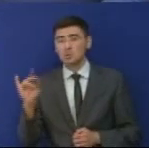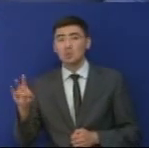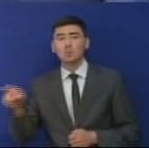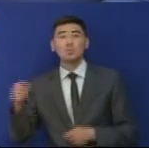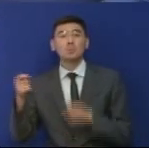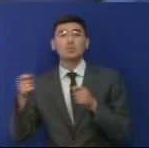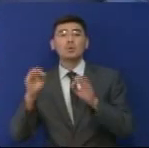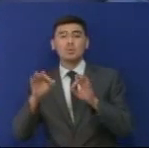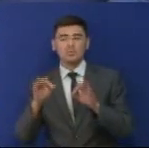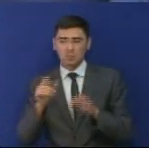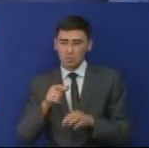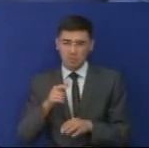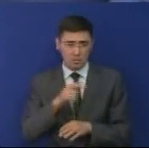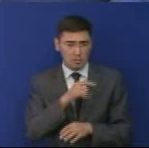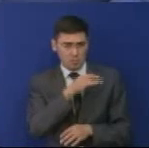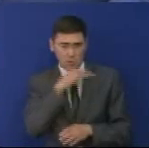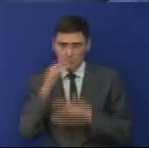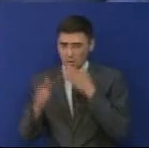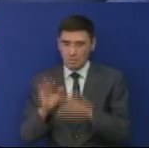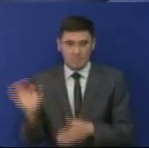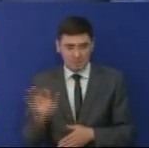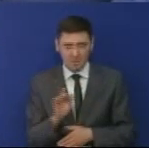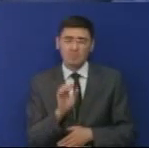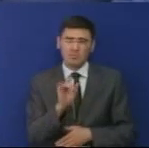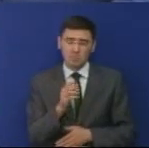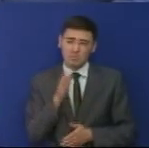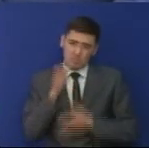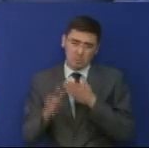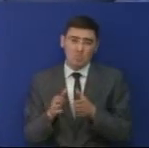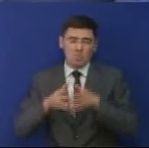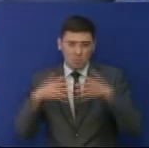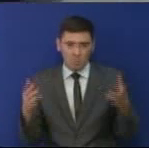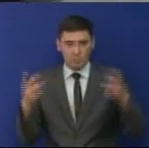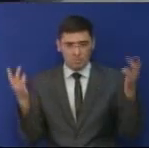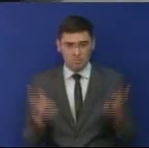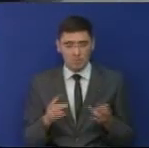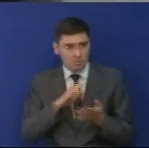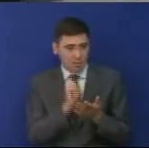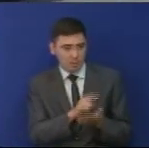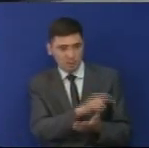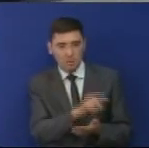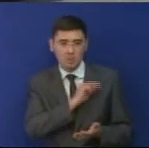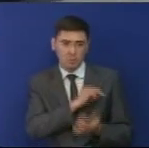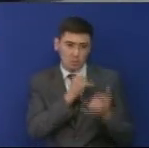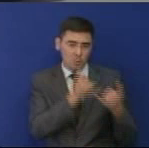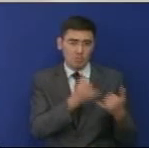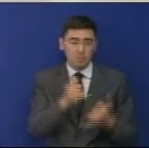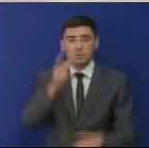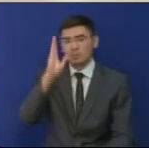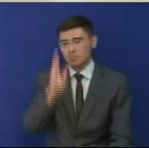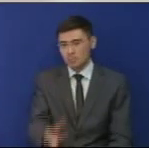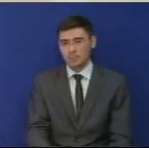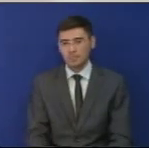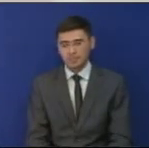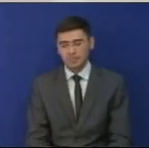не так много людей сдают, хотелось бы, чтобы их действительно больше, и они гарантированно будут трудоустроены. В целом мнение